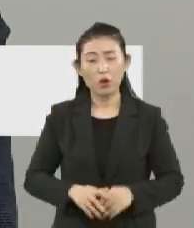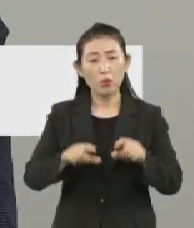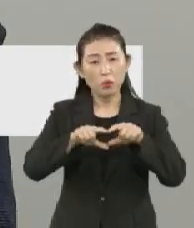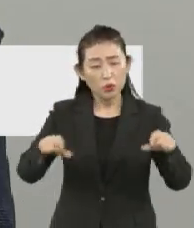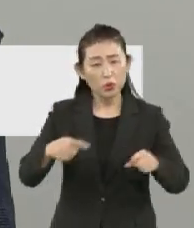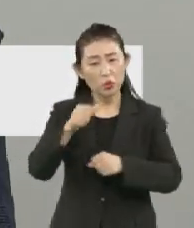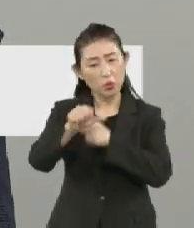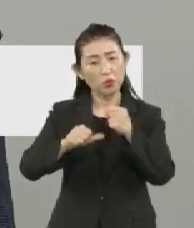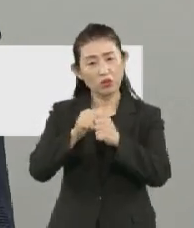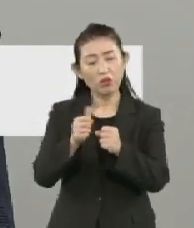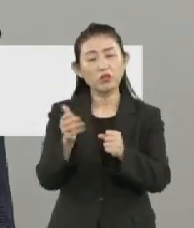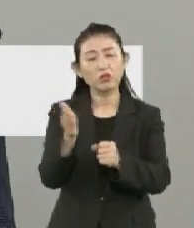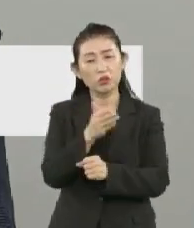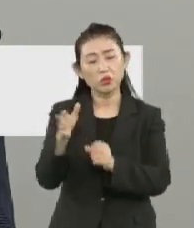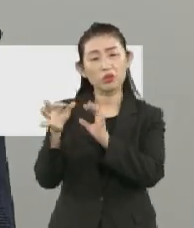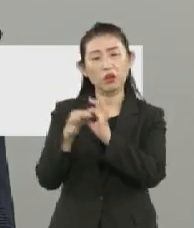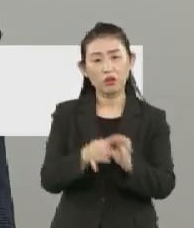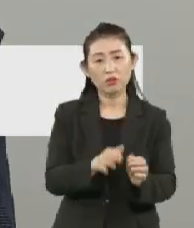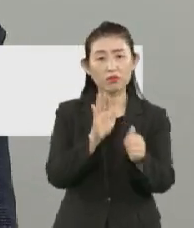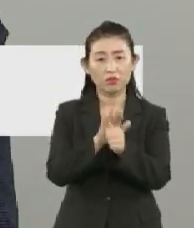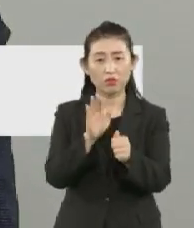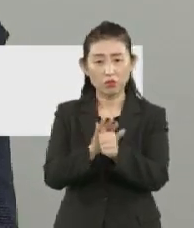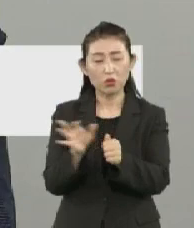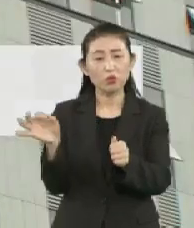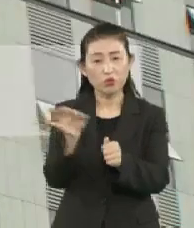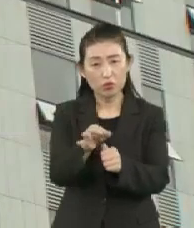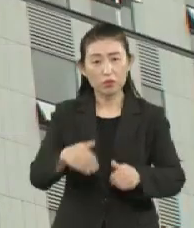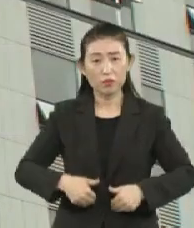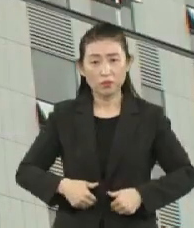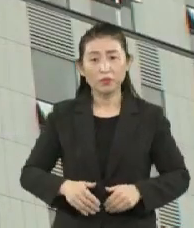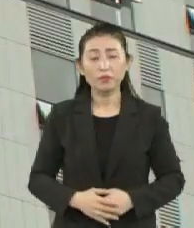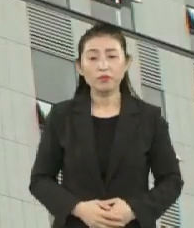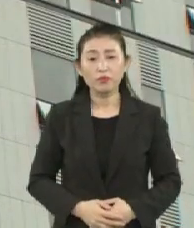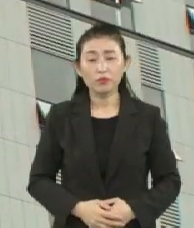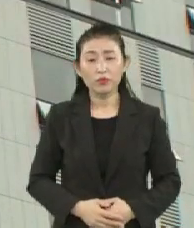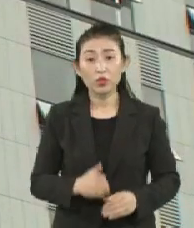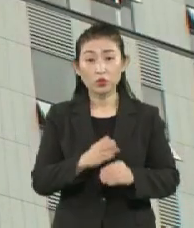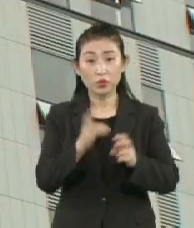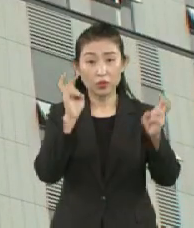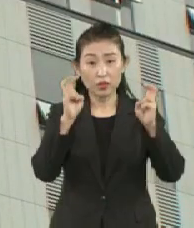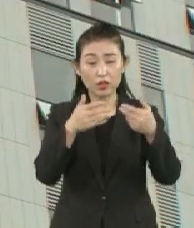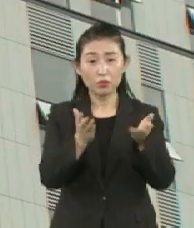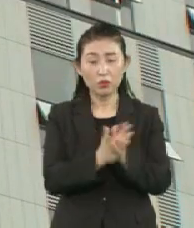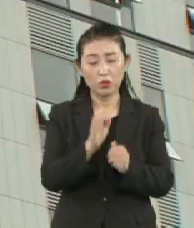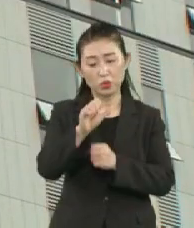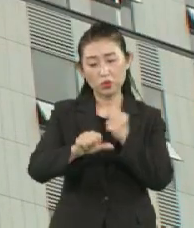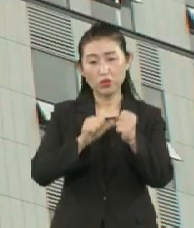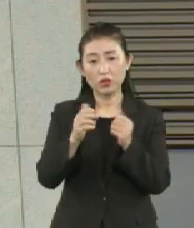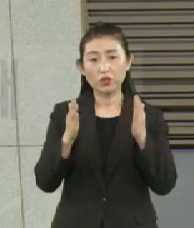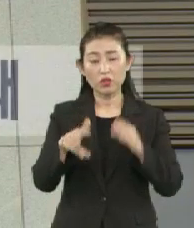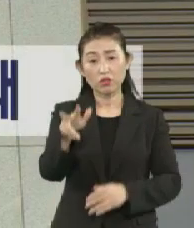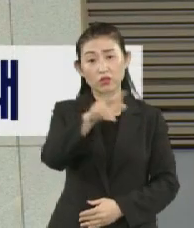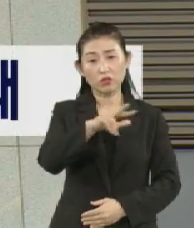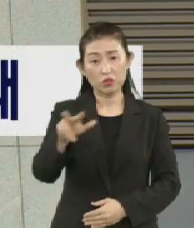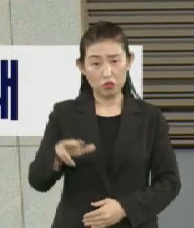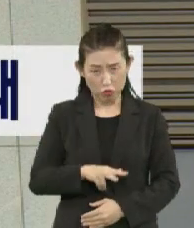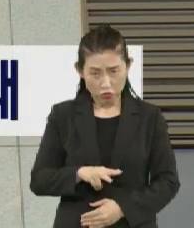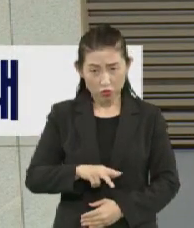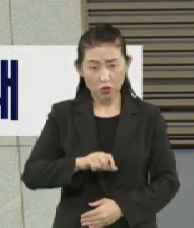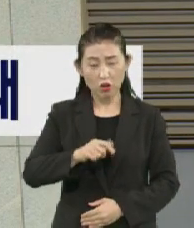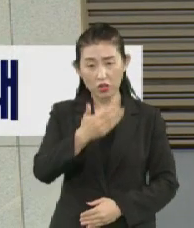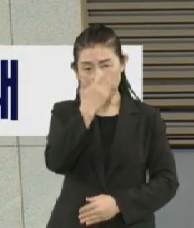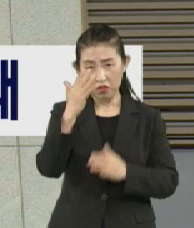플러스 2년 개념으로 지원이 지속되었으면 합니다. 중소벤처기업부가 지난 5년간 전국적으로